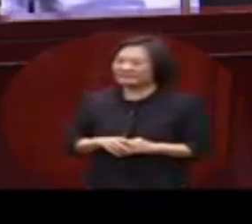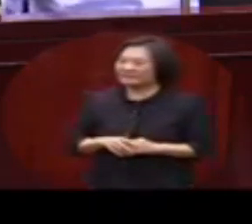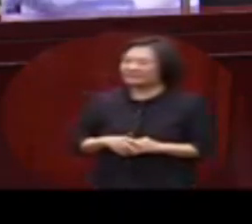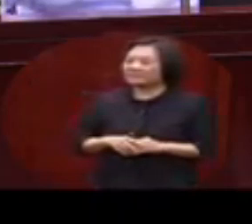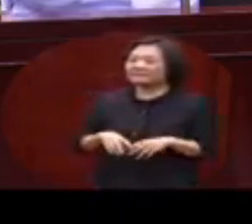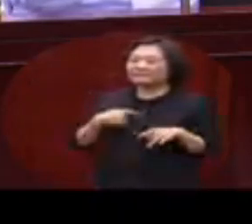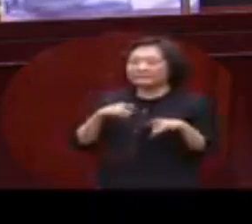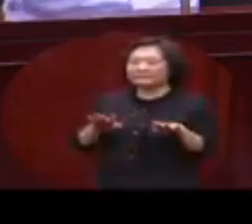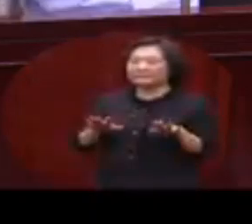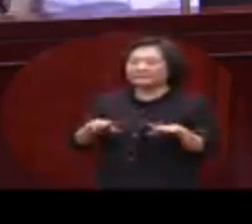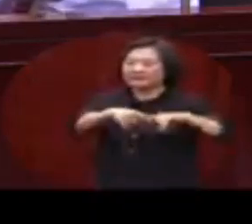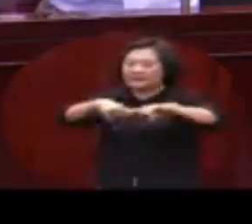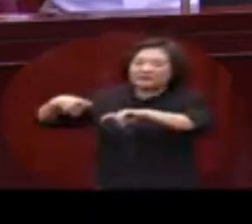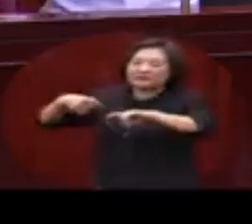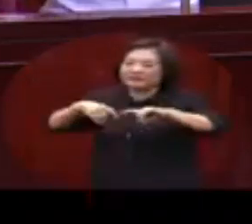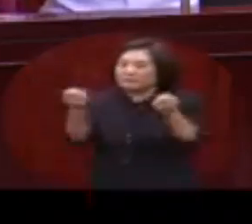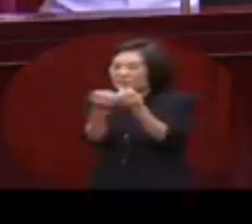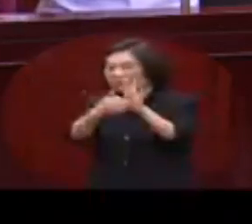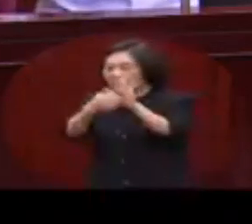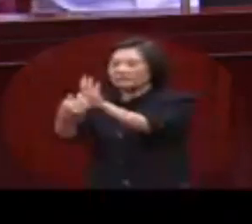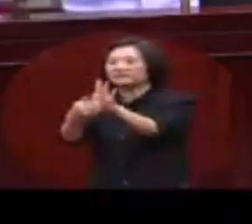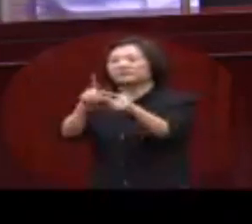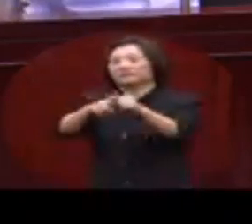联合防灾中心哦，